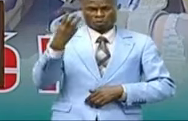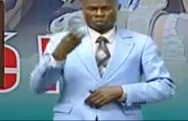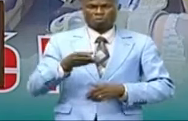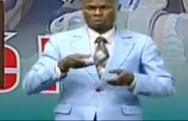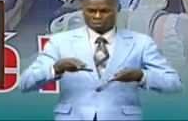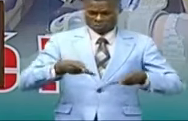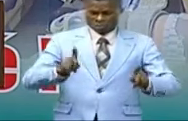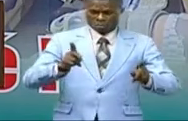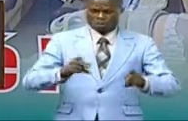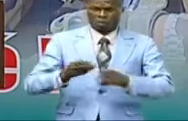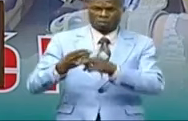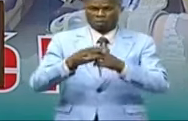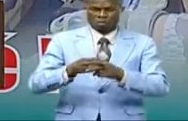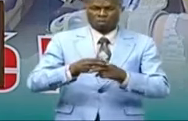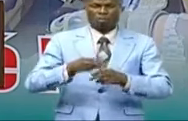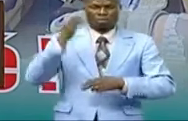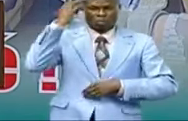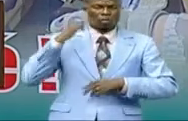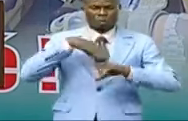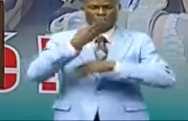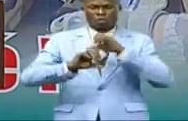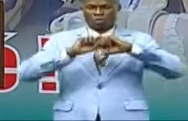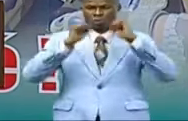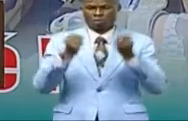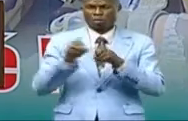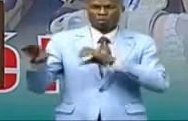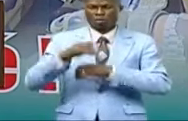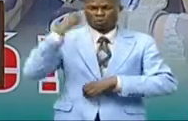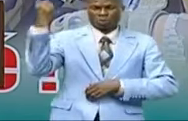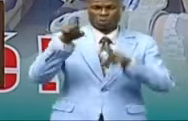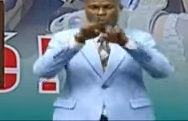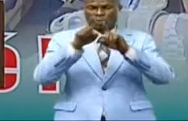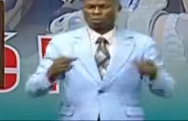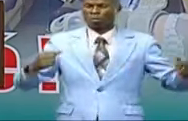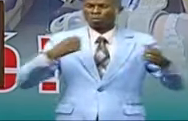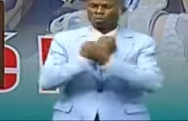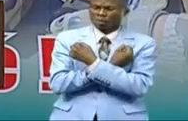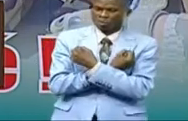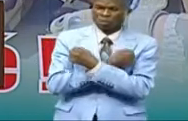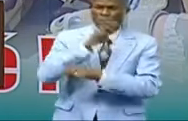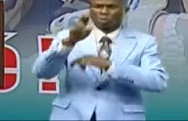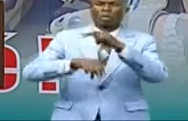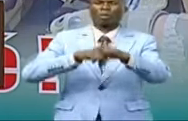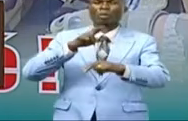conduite du ministre des Affaires sociales, Action humanitaire et solidarité nationale.